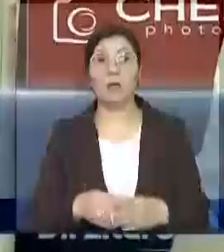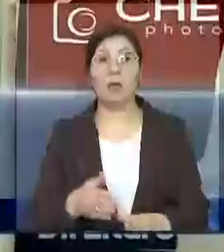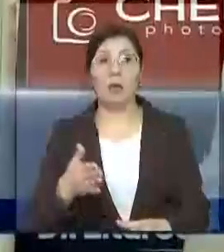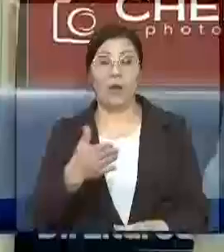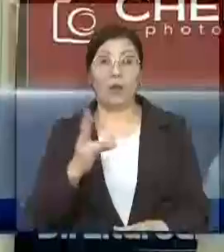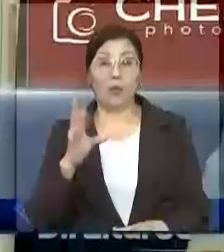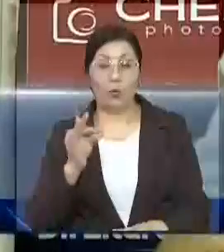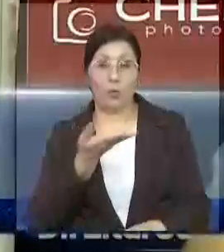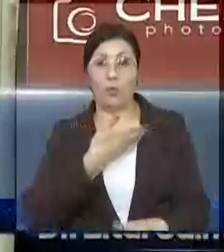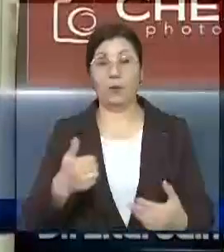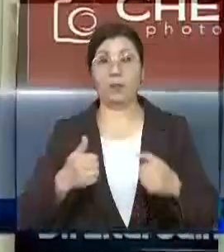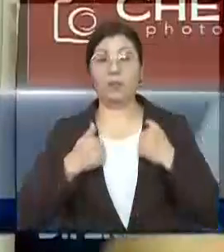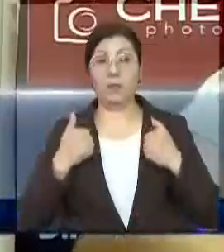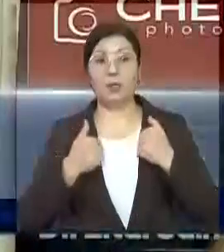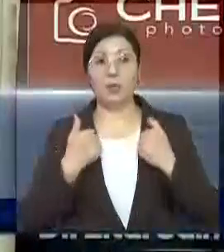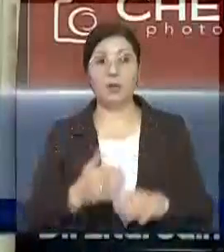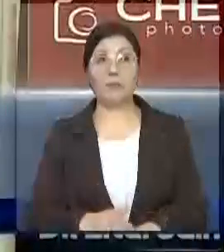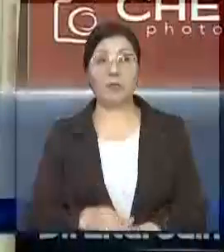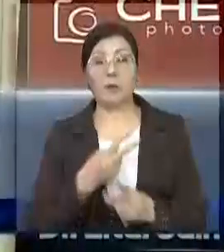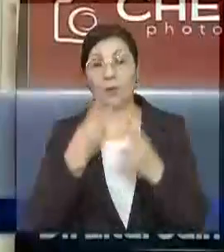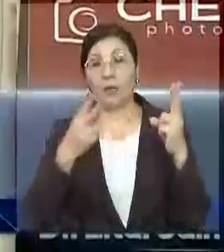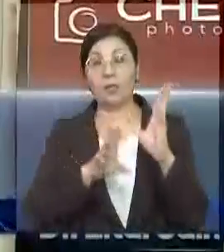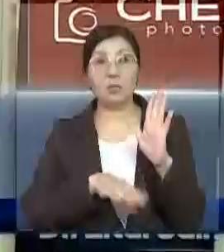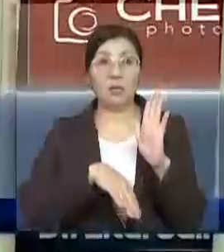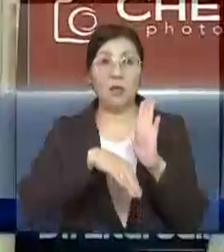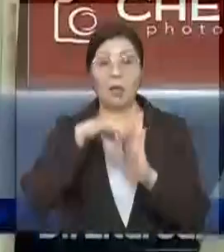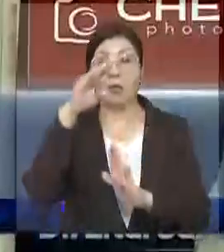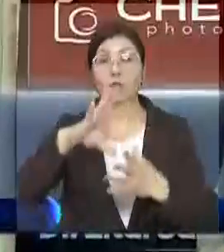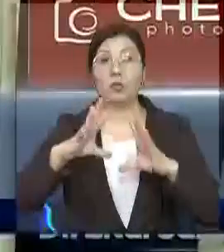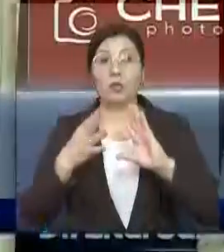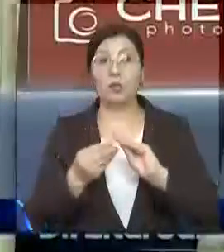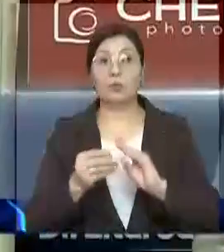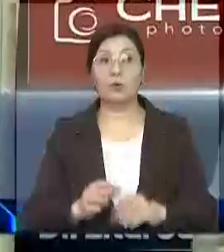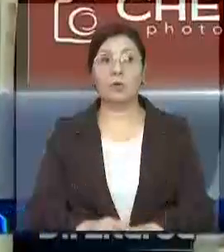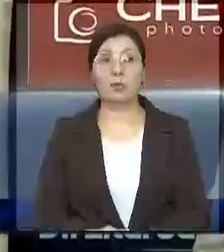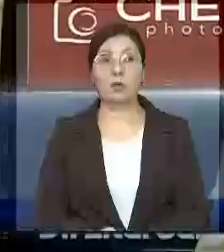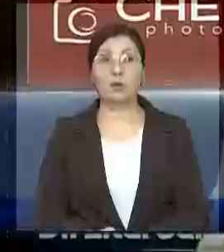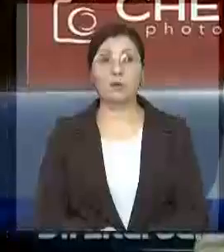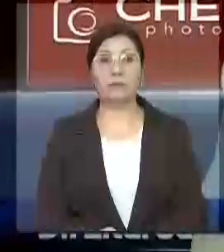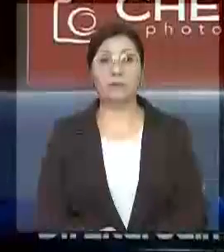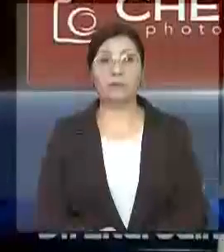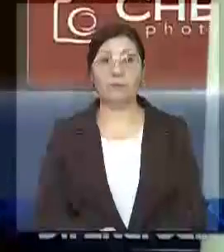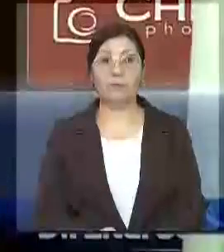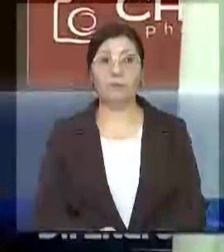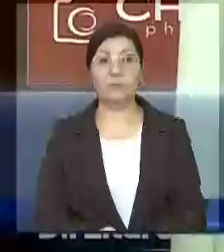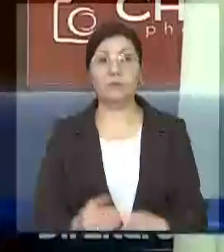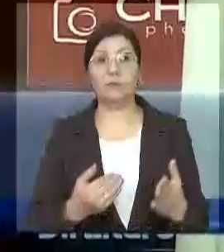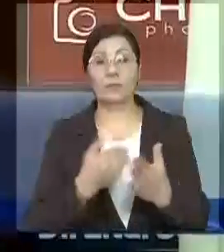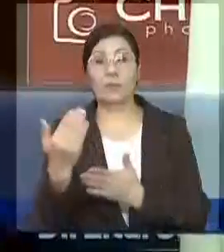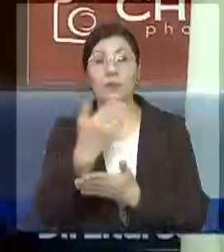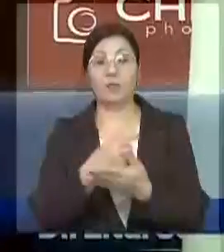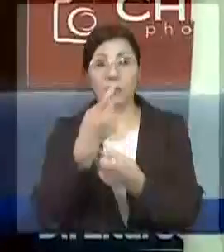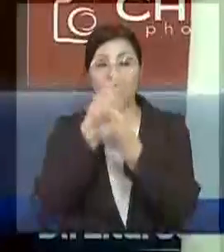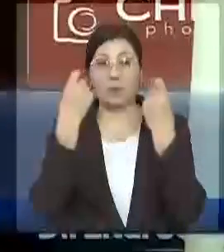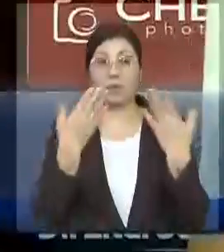стараемся исходить из своей игры. Конечно, с огромным уважением к любому сопернику относимся. Максимально собрали